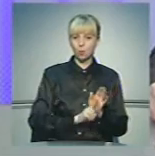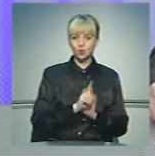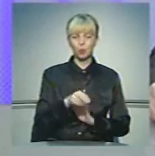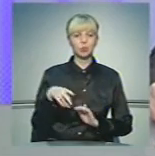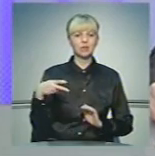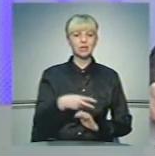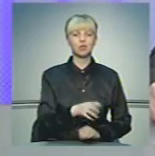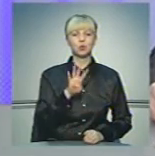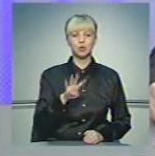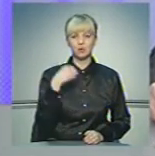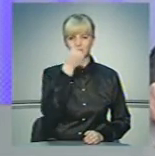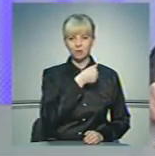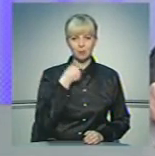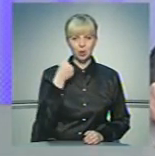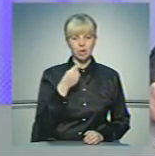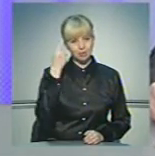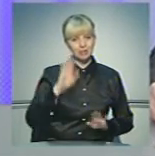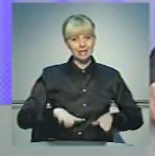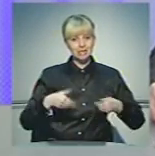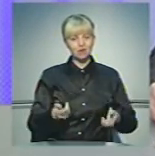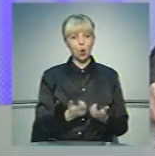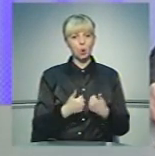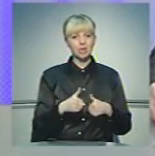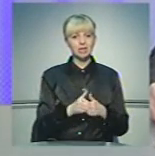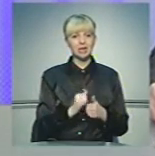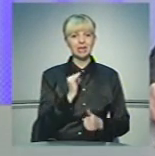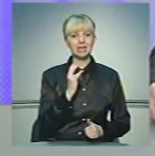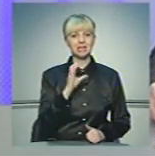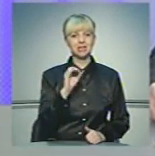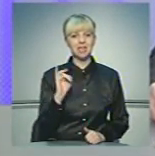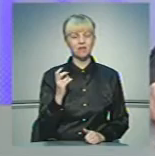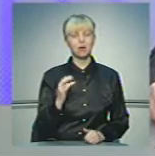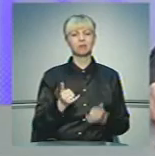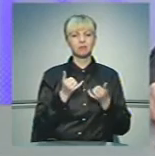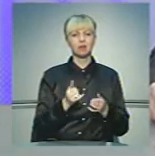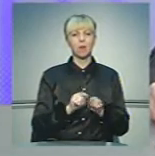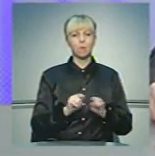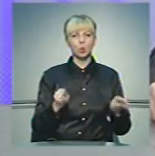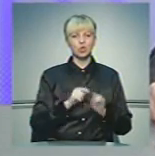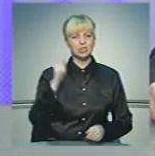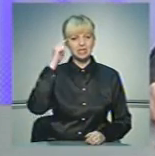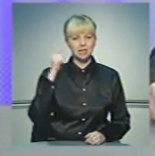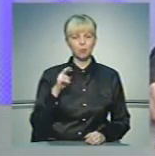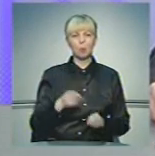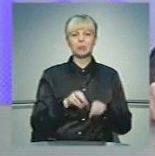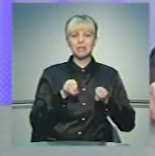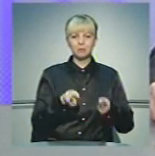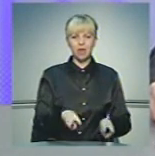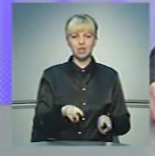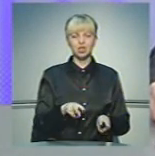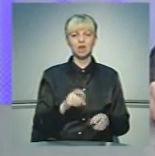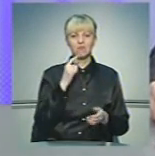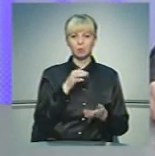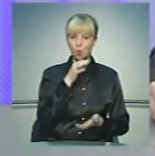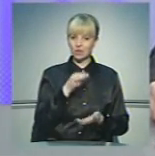у 2004 році за ініціативи організації InSafe задля поширення знання про безпечне,